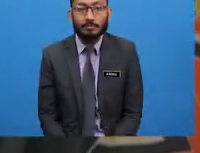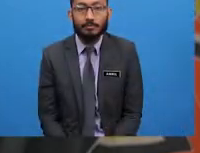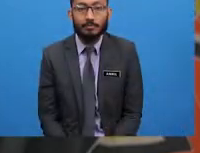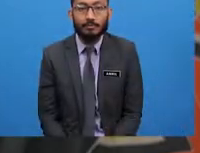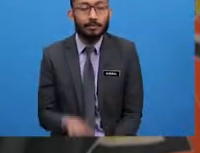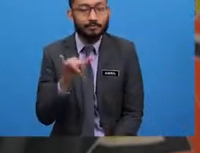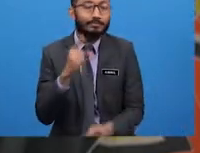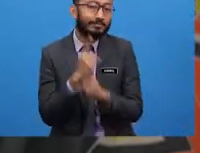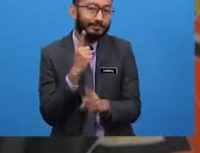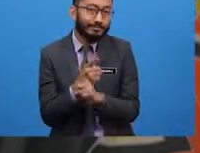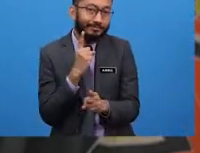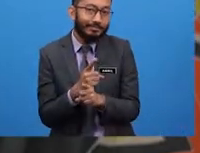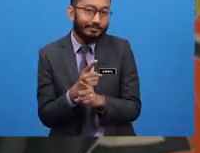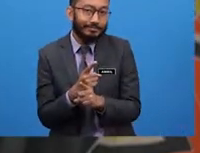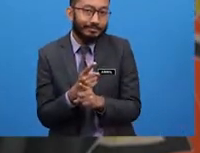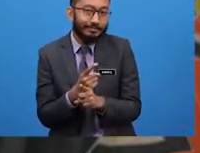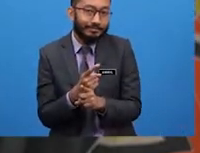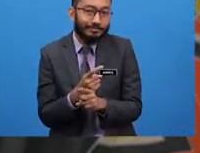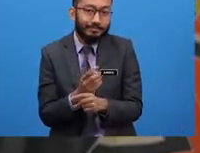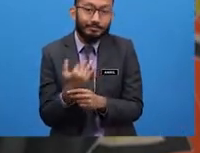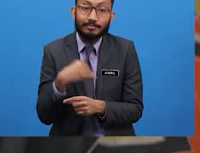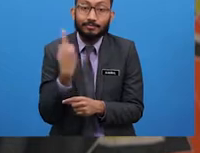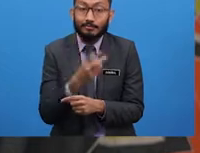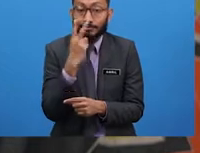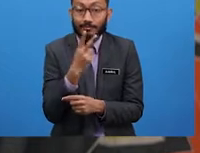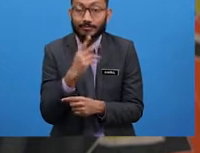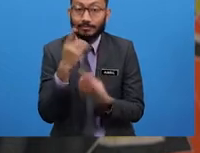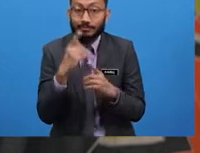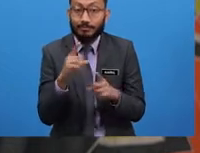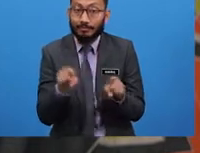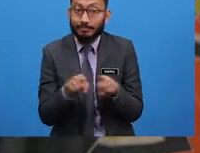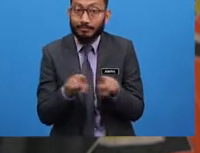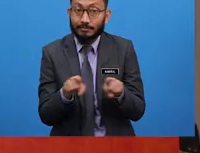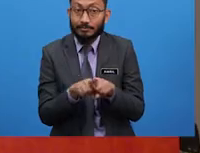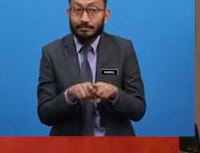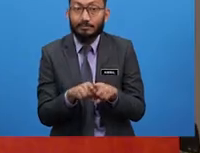Ya, betul jawapan itu. Mari kita semak jawapan bersama-sama.